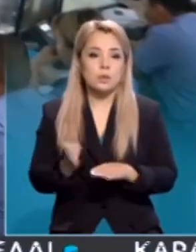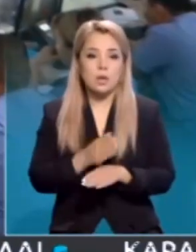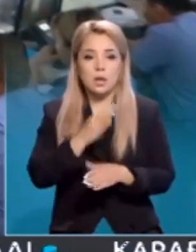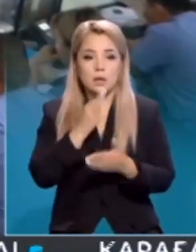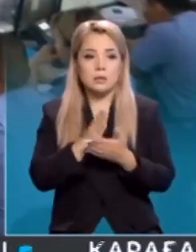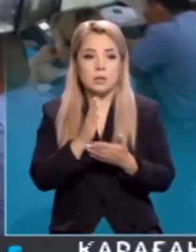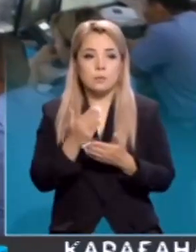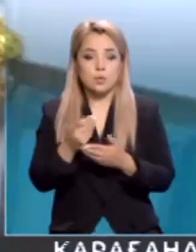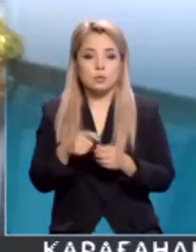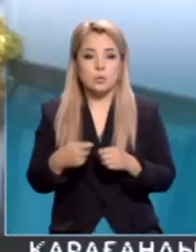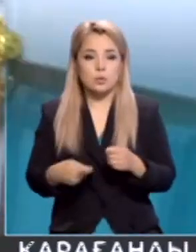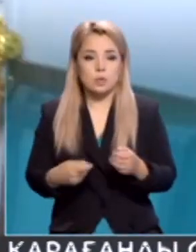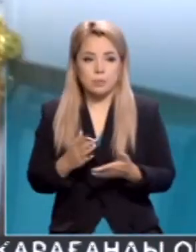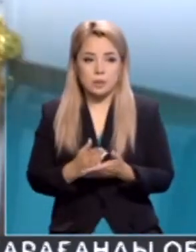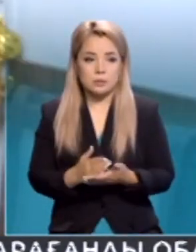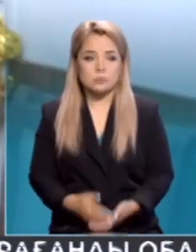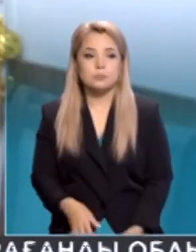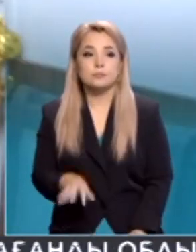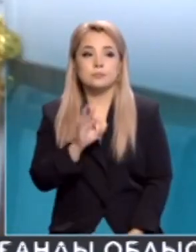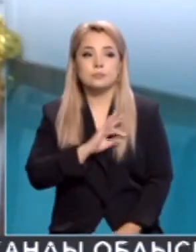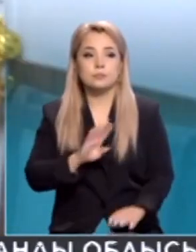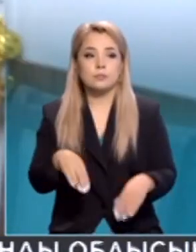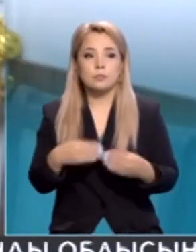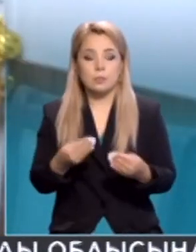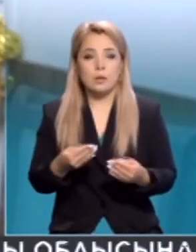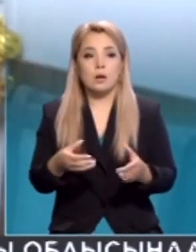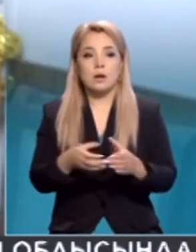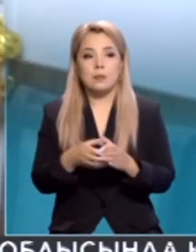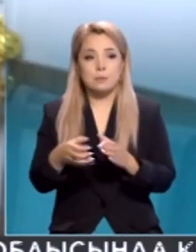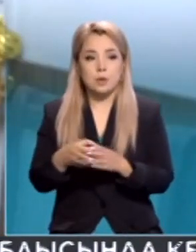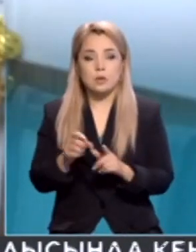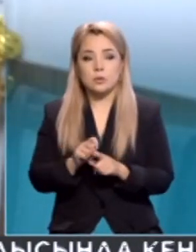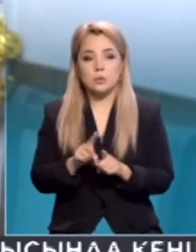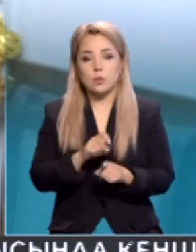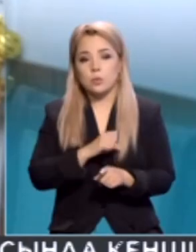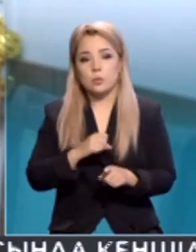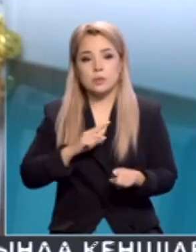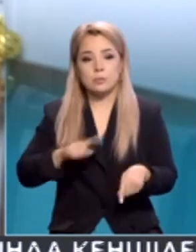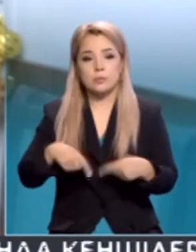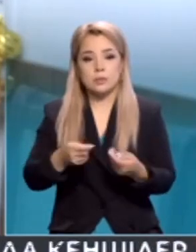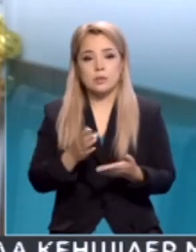жауаппен созып келеді. Пайдалануға дейін енді мердігер компаниялардың өздері қойылған.